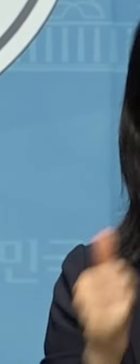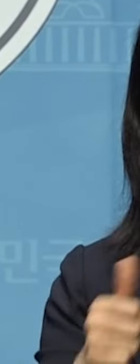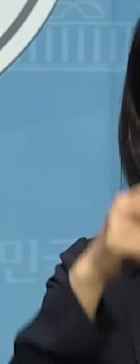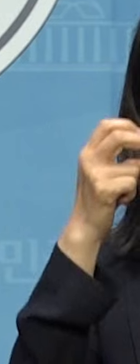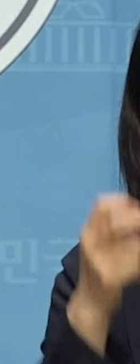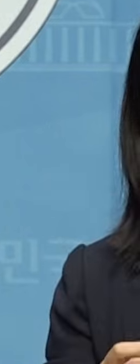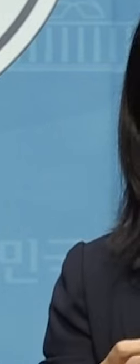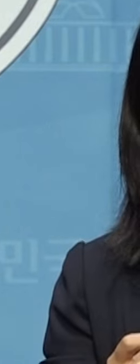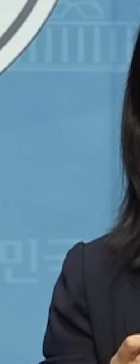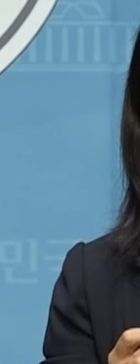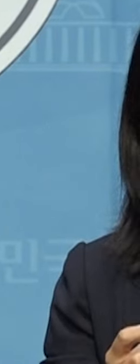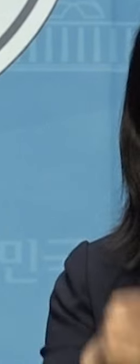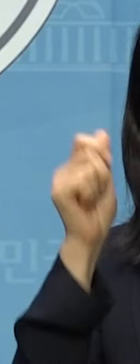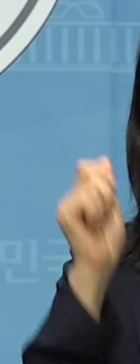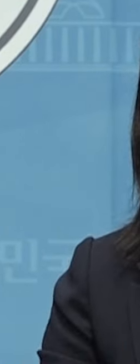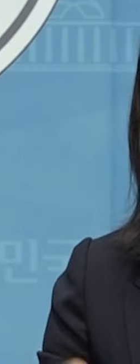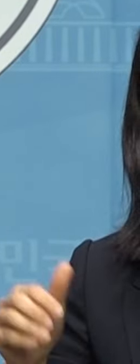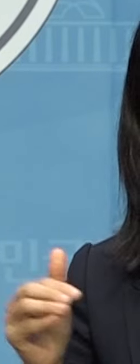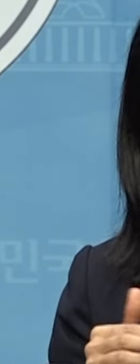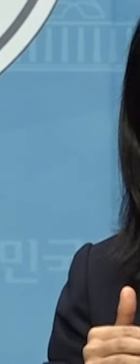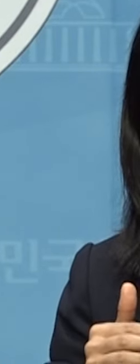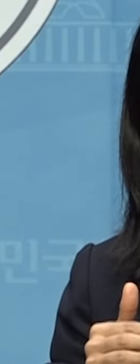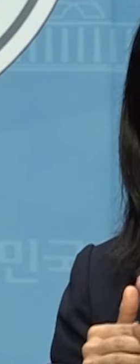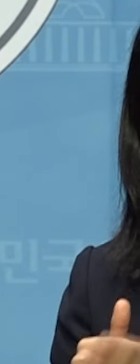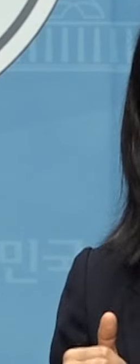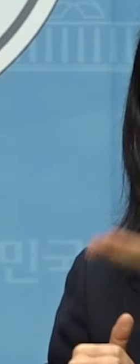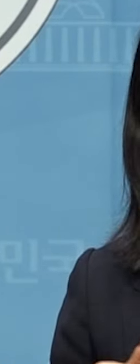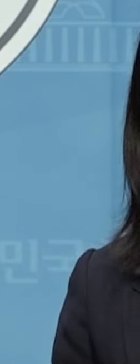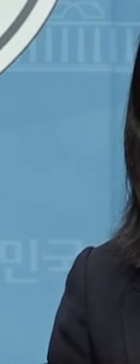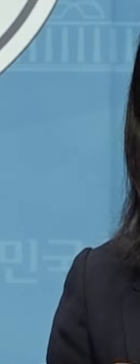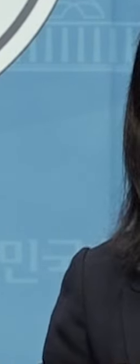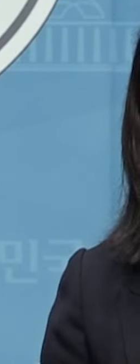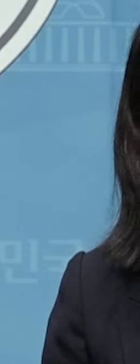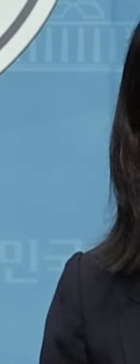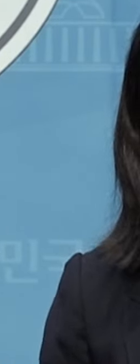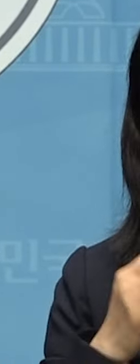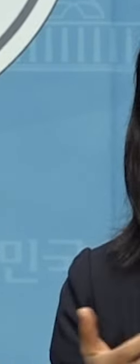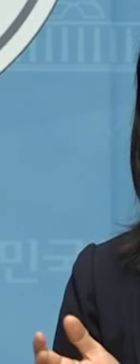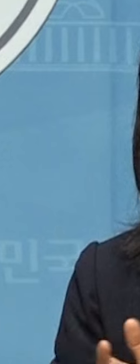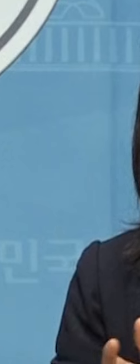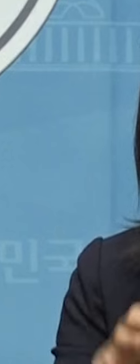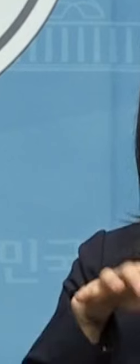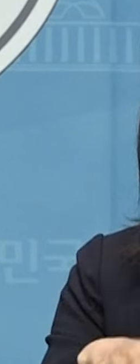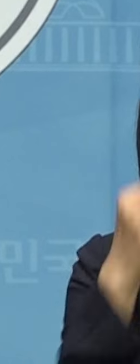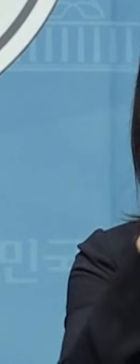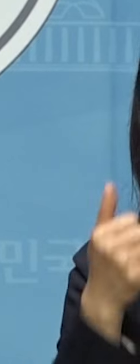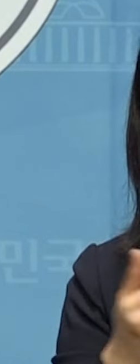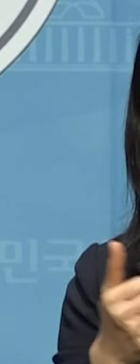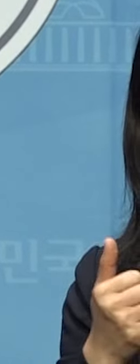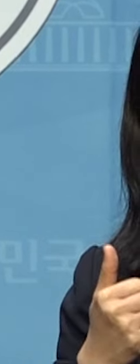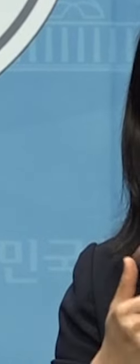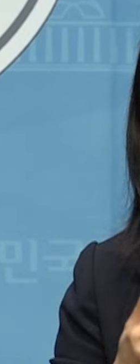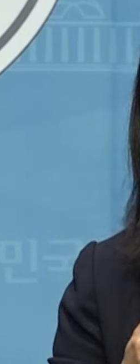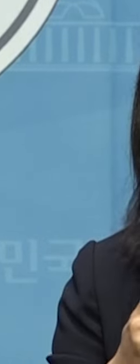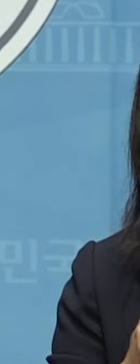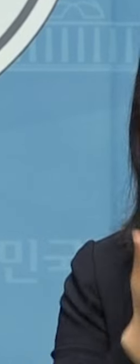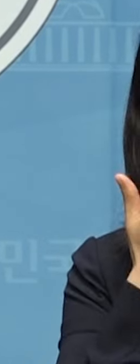법사위 전체를 통과했습니다 이제 민주당의 의수를 고려할 때 상정과 통과는